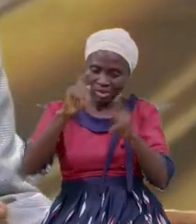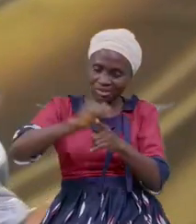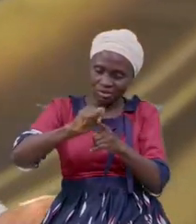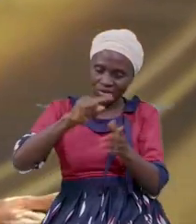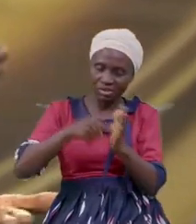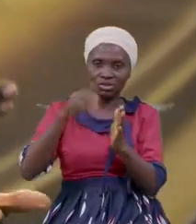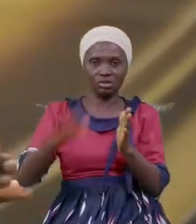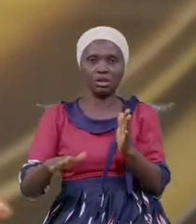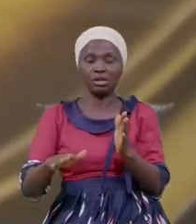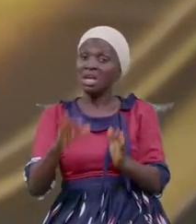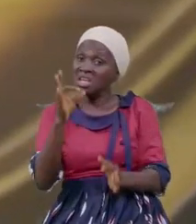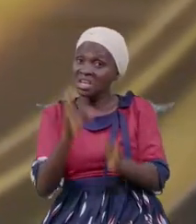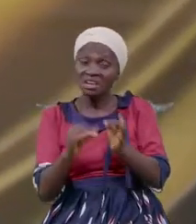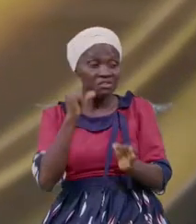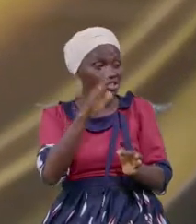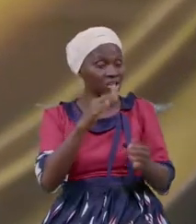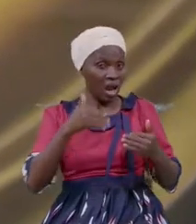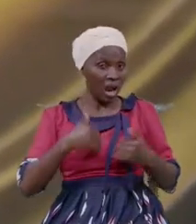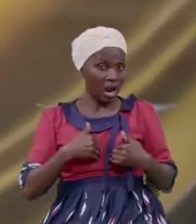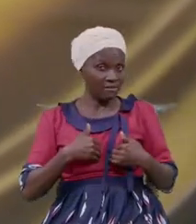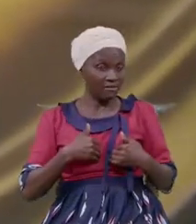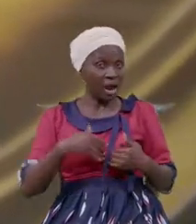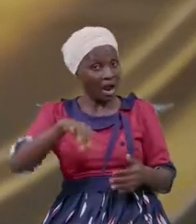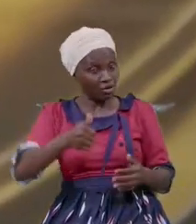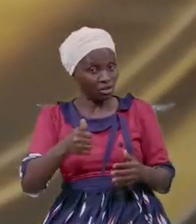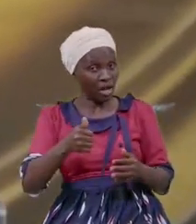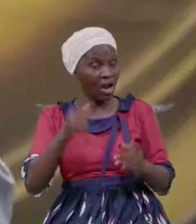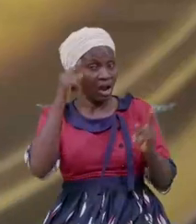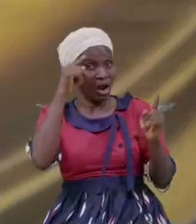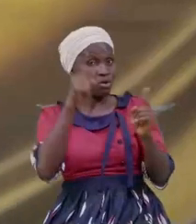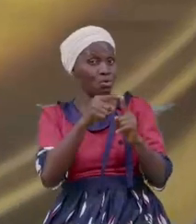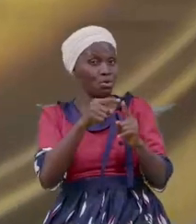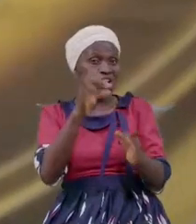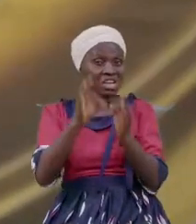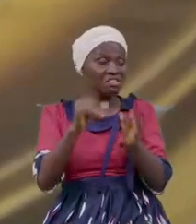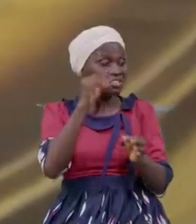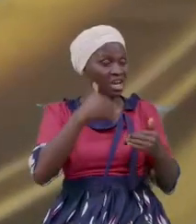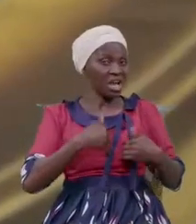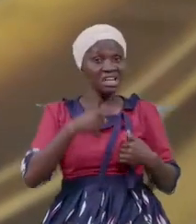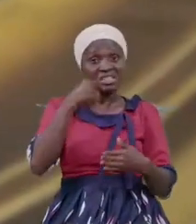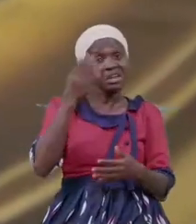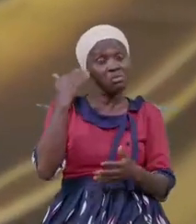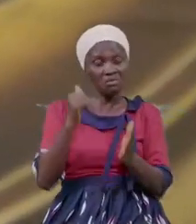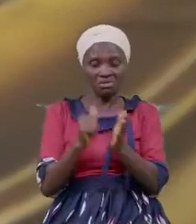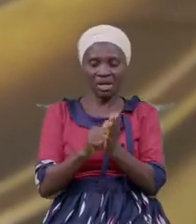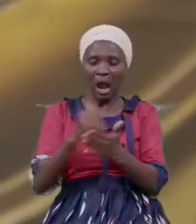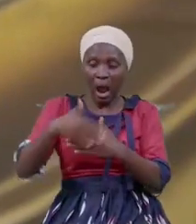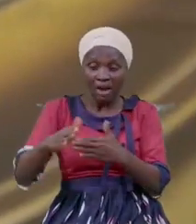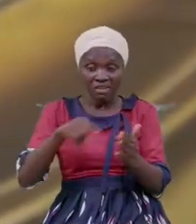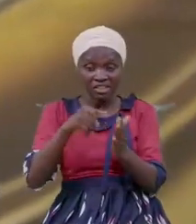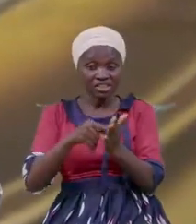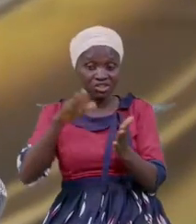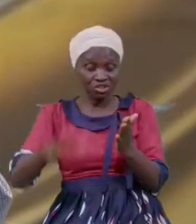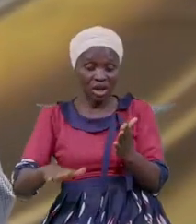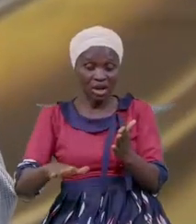l'enfant aurait été diplômé je veux voir ceci faire avant de partir elle allait continuer à